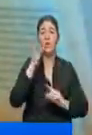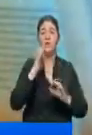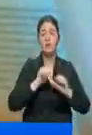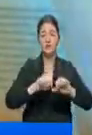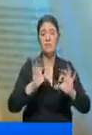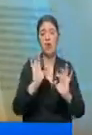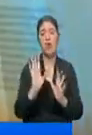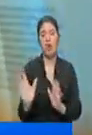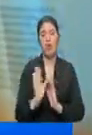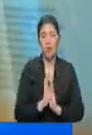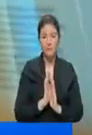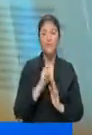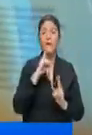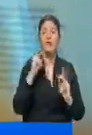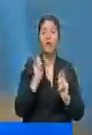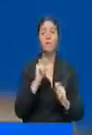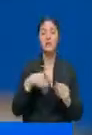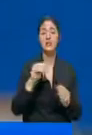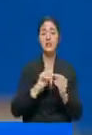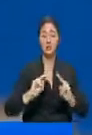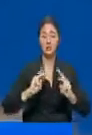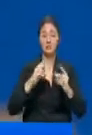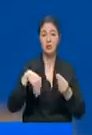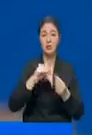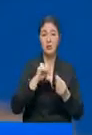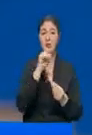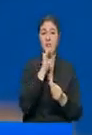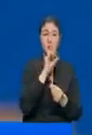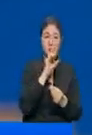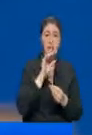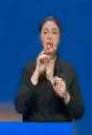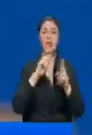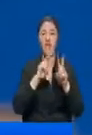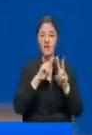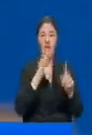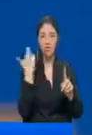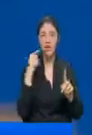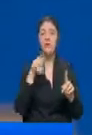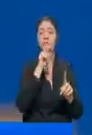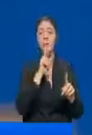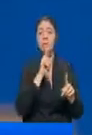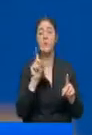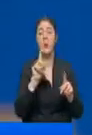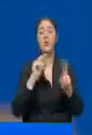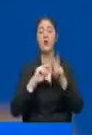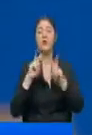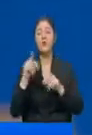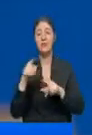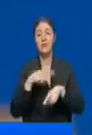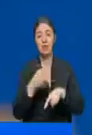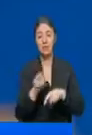çalışır. Bakın, elektriğe uygulanan zamlı kademe 150'den 210 kilovat saate yükseltildi. Elektrik Mühendisleri